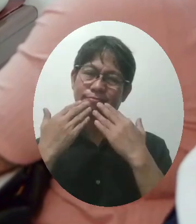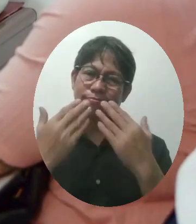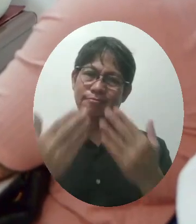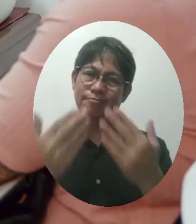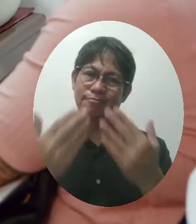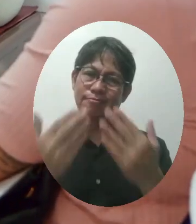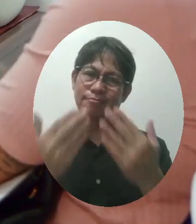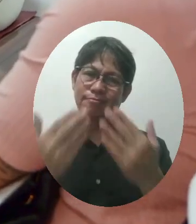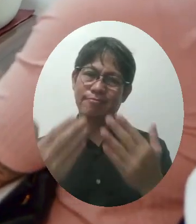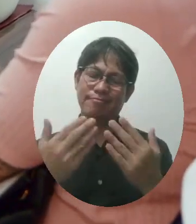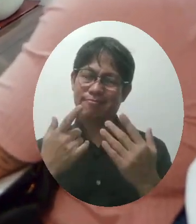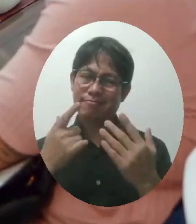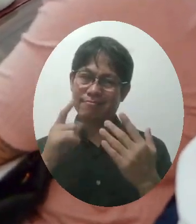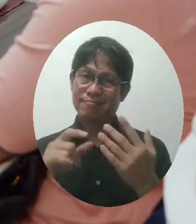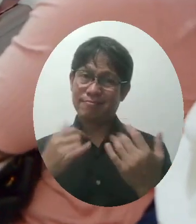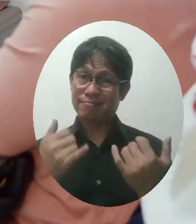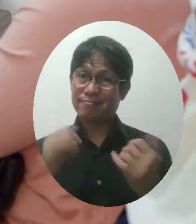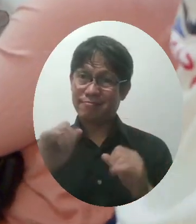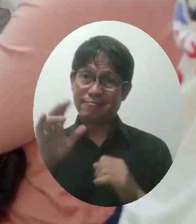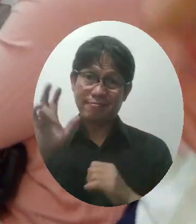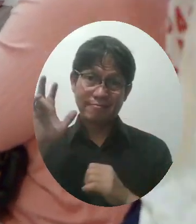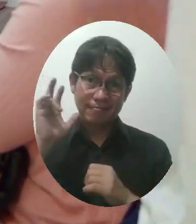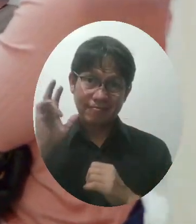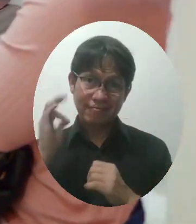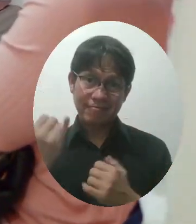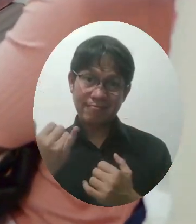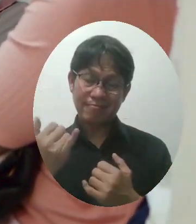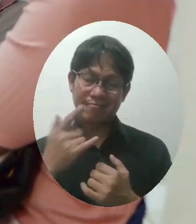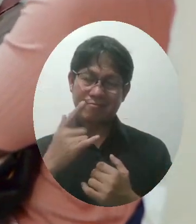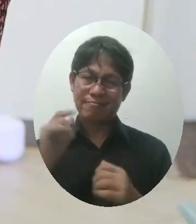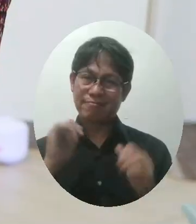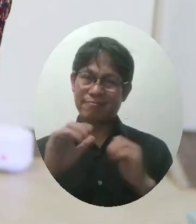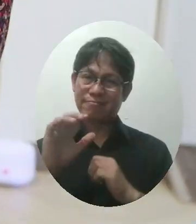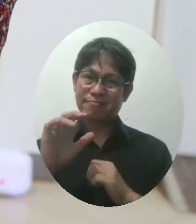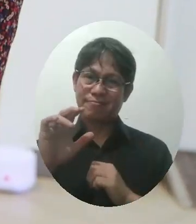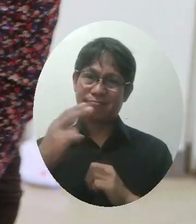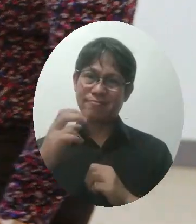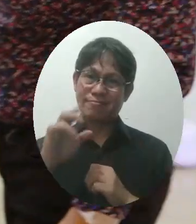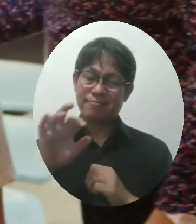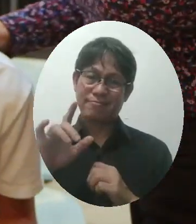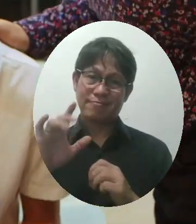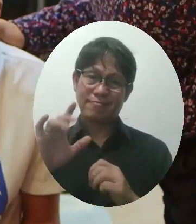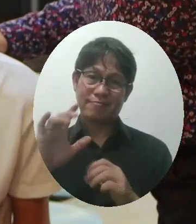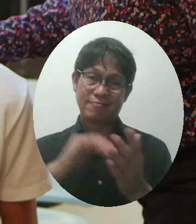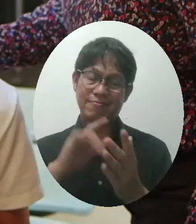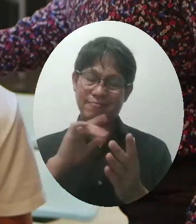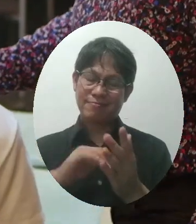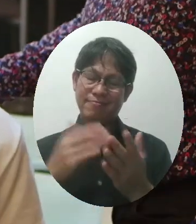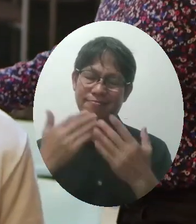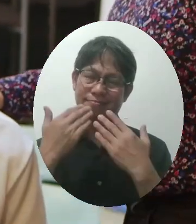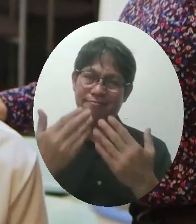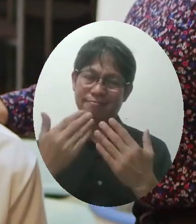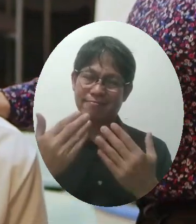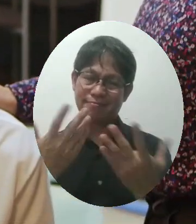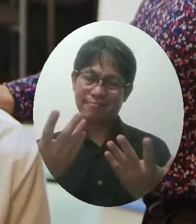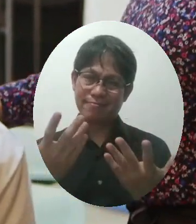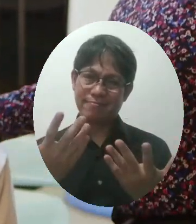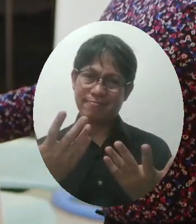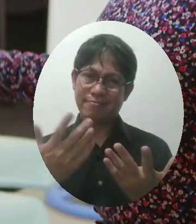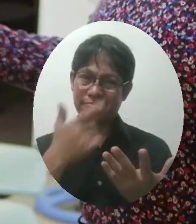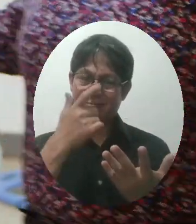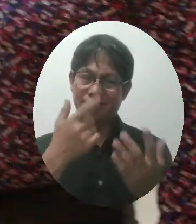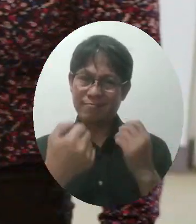At sobrang laking tulong nito para sa kanya, para marinig niya tayong lahat. And sa Active Hearing Center,